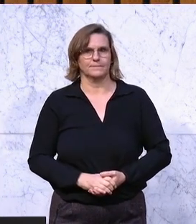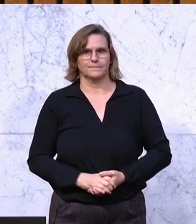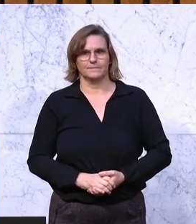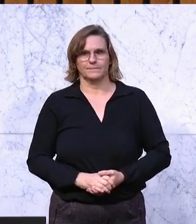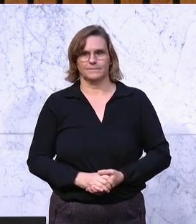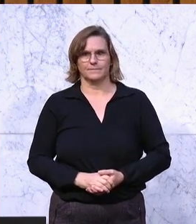Dank.